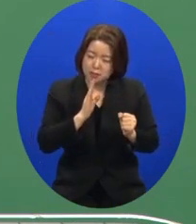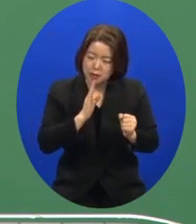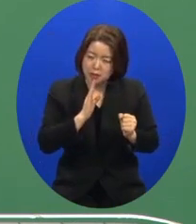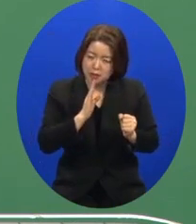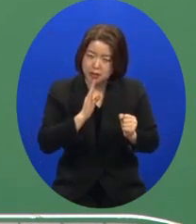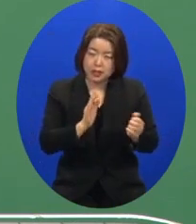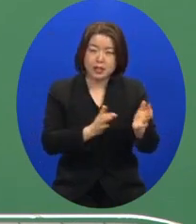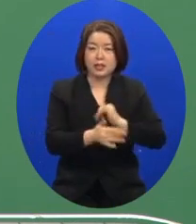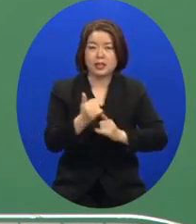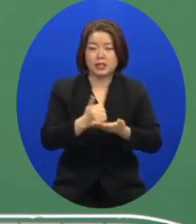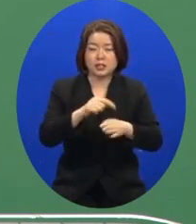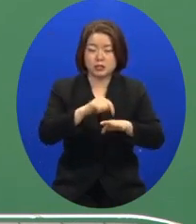마음을 품고 살고 있는 건가?